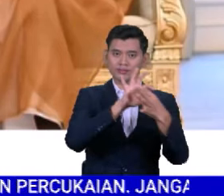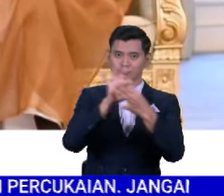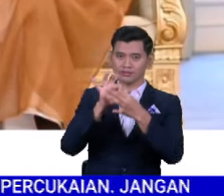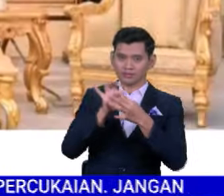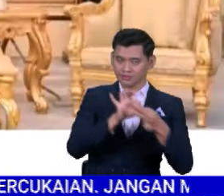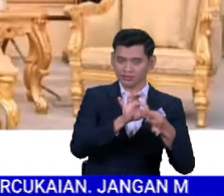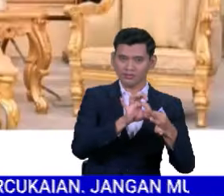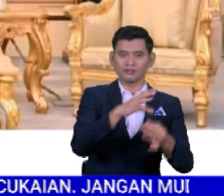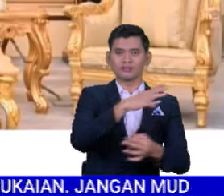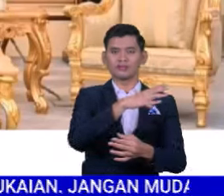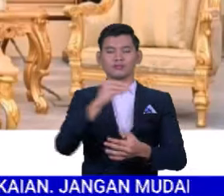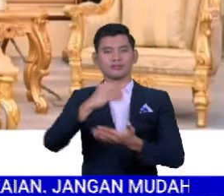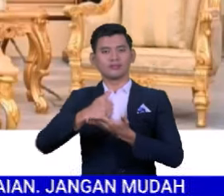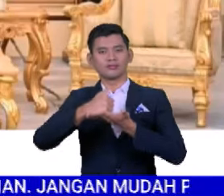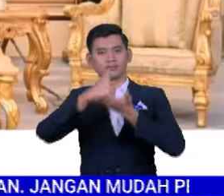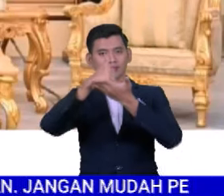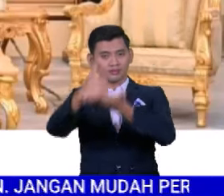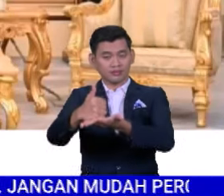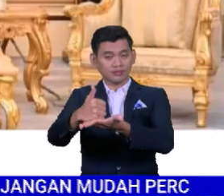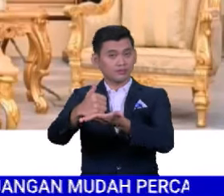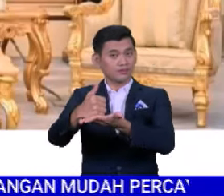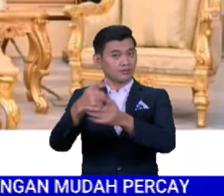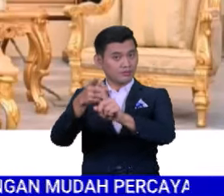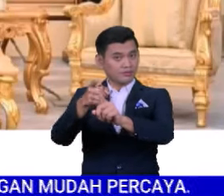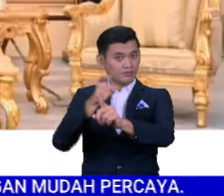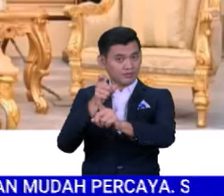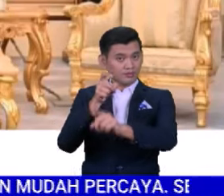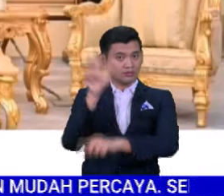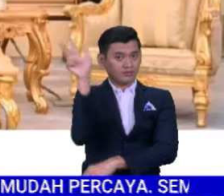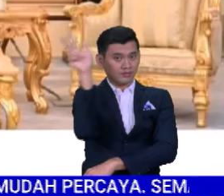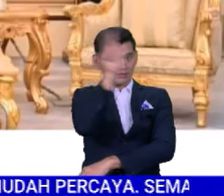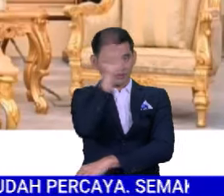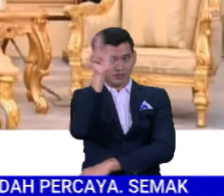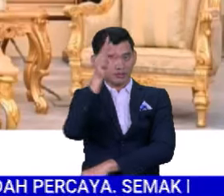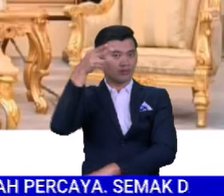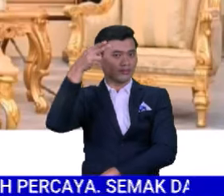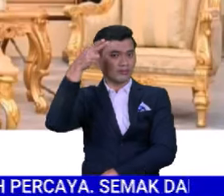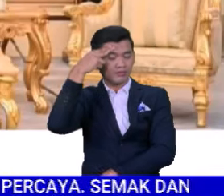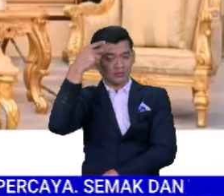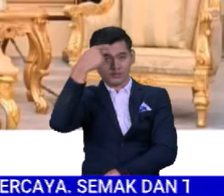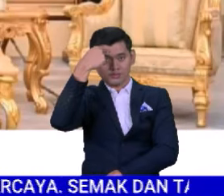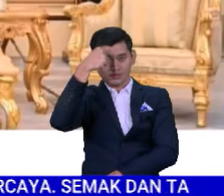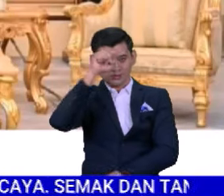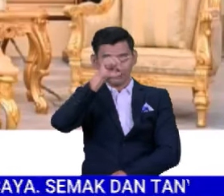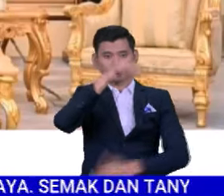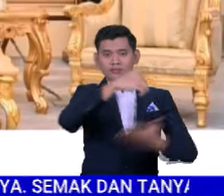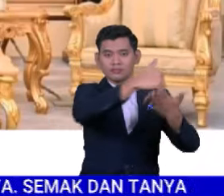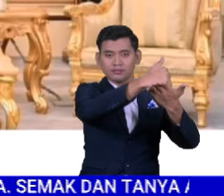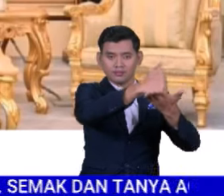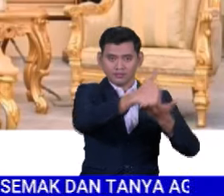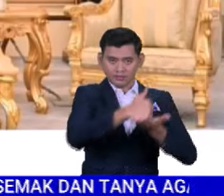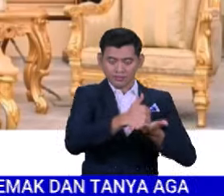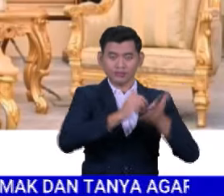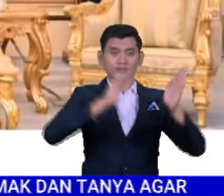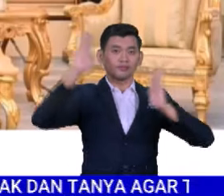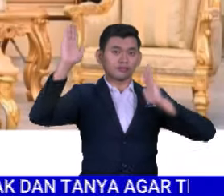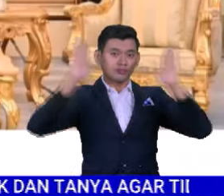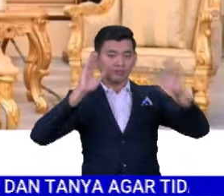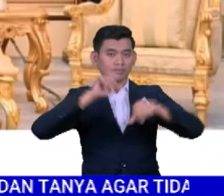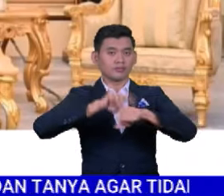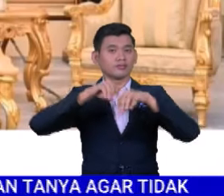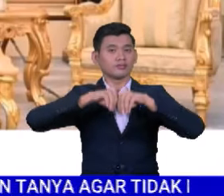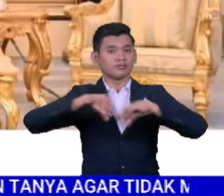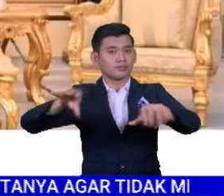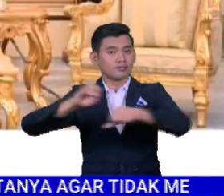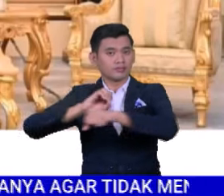termasuk sumbangan dan bantuan yang dihulur Kerajaan Arab Saudi kepada Malaysia ketika memerangi pandemik COVID-19 dan